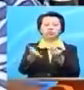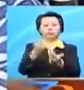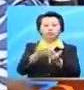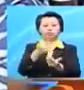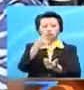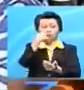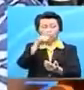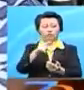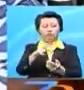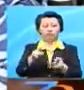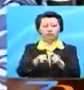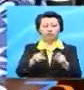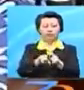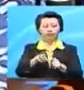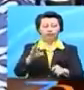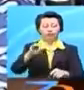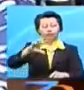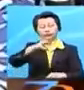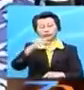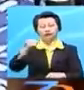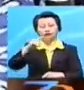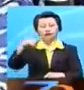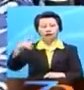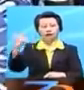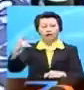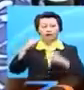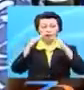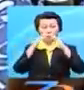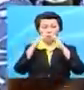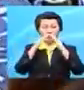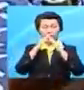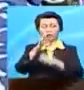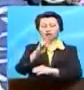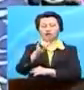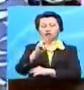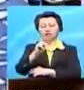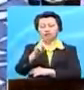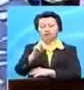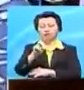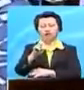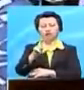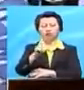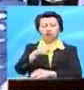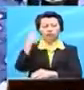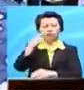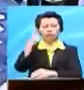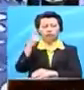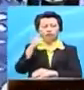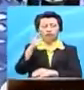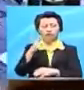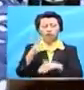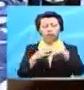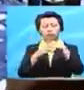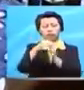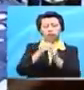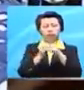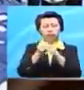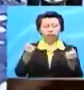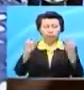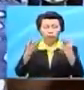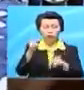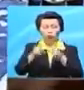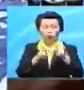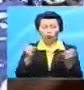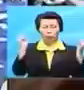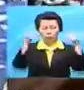Bintulu ya. Dan selain daripada itu, bandar Bintulu memang sebuah bandar yang sentiasa vibrant. Ya, ramai